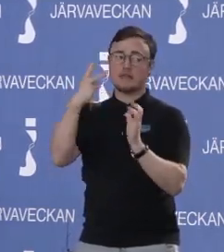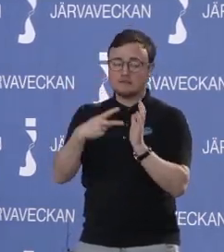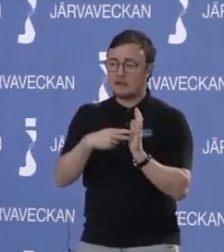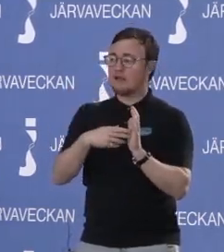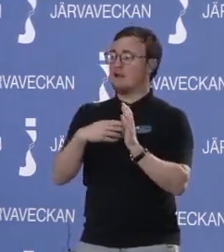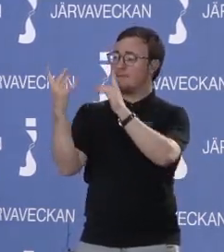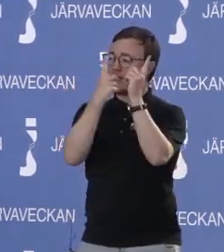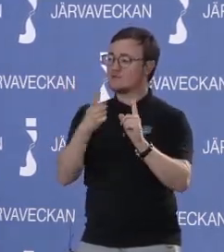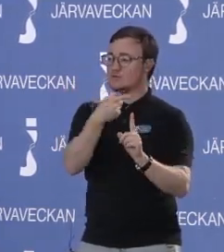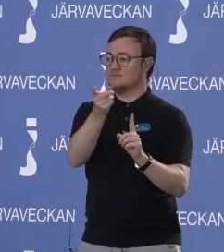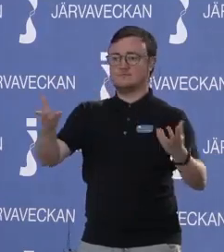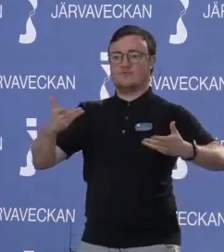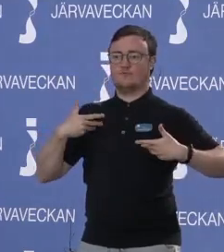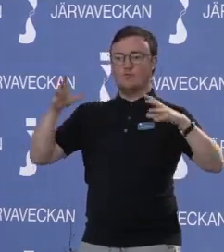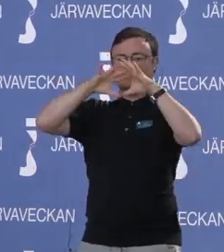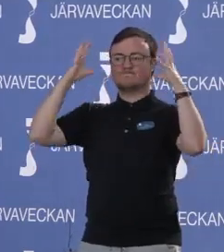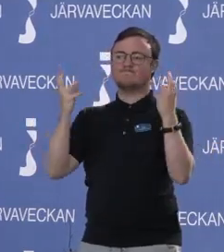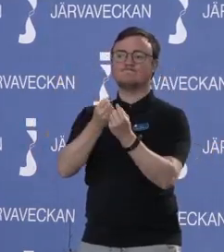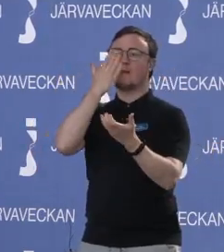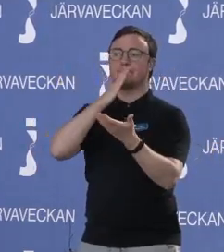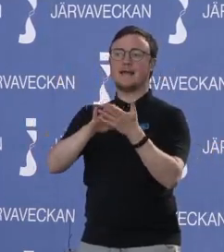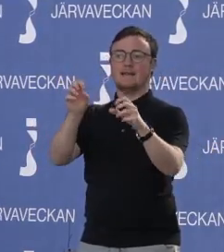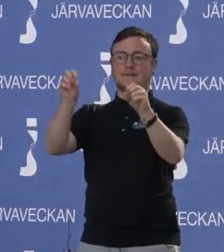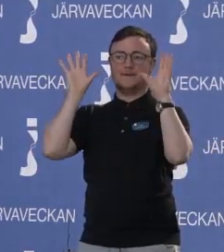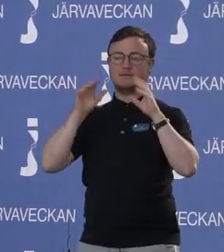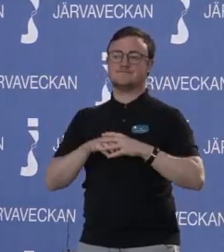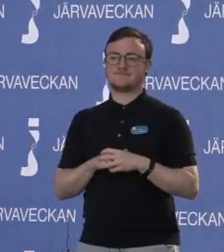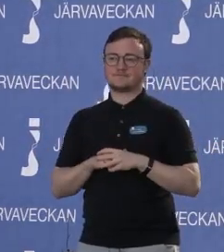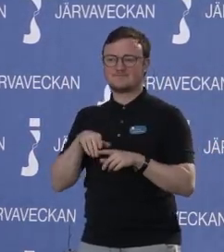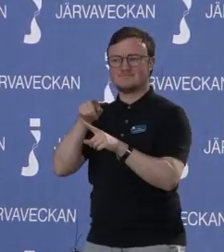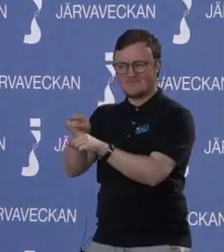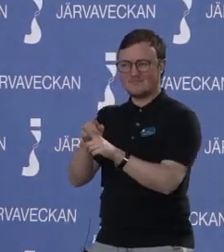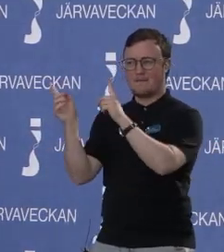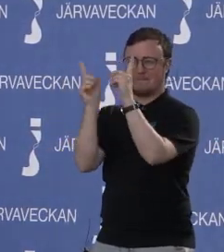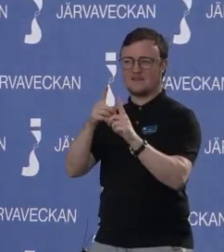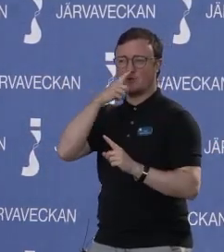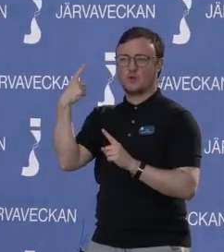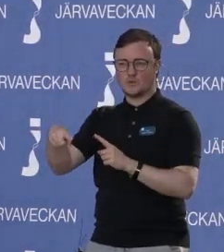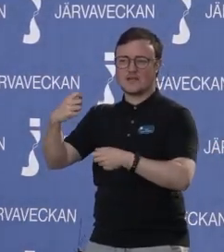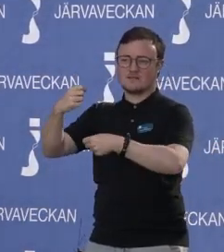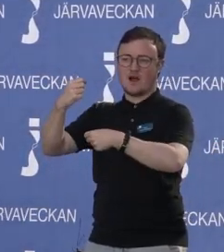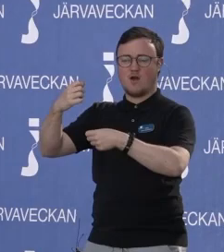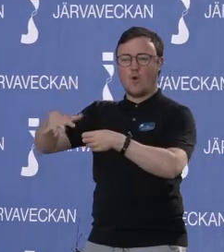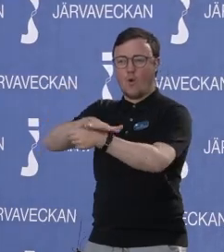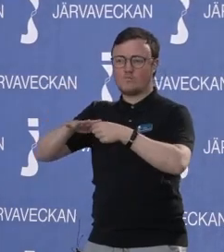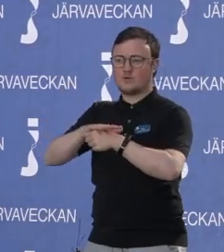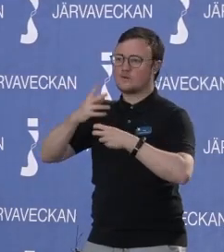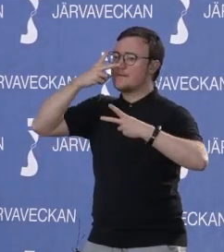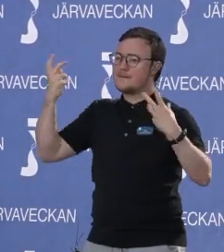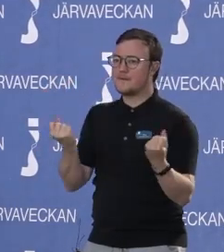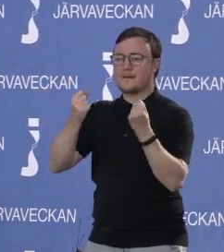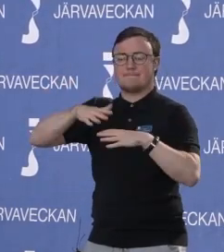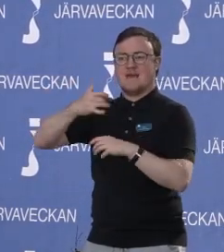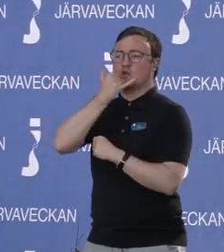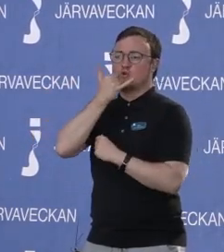där ute får den fulla bilden. Det här att människor i utsatta områden tittar mer på YouTube än vad allmänheten gör, det